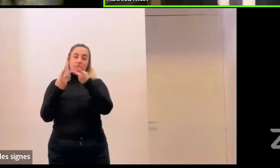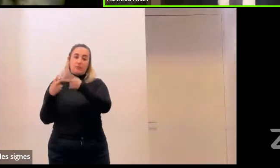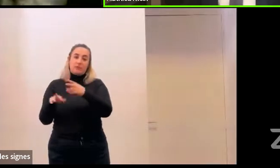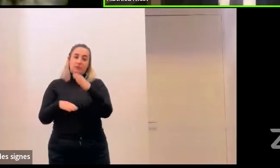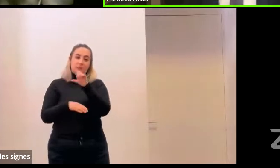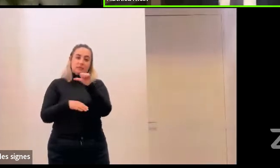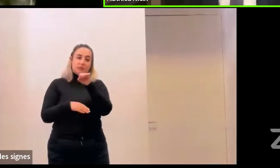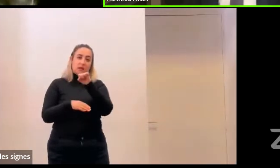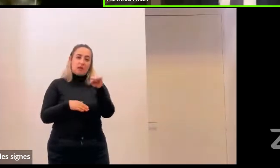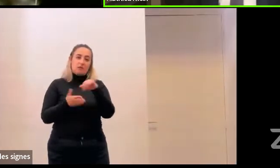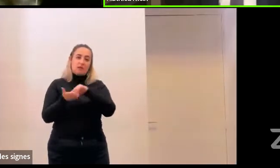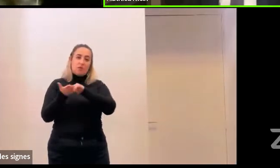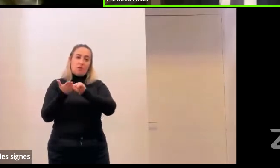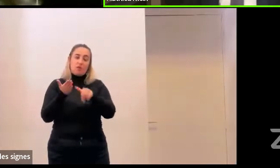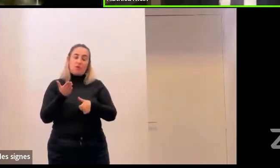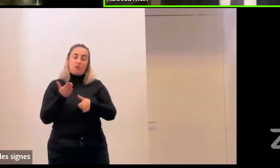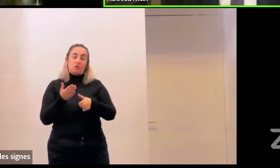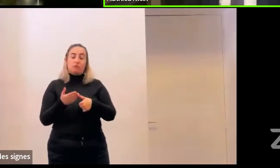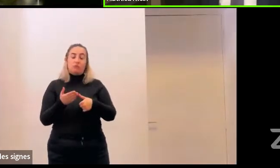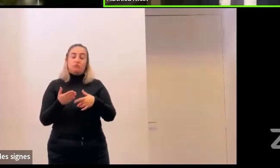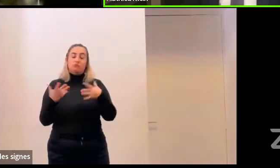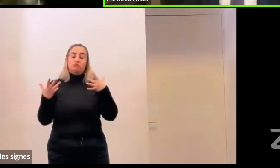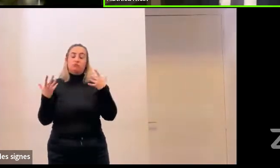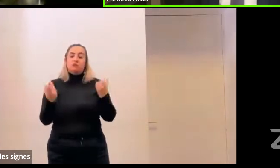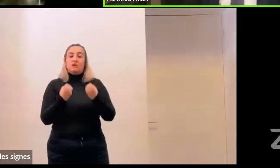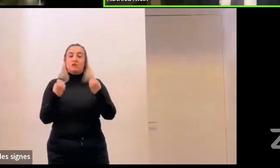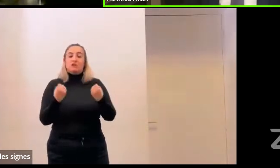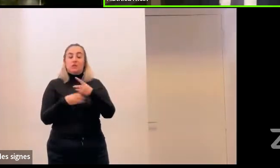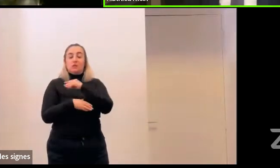les activités physiques seniors.